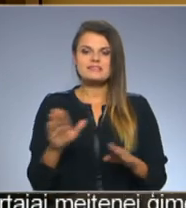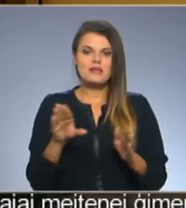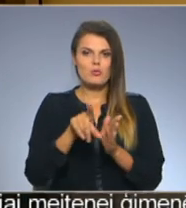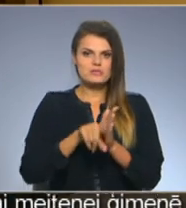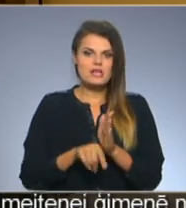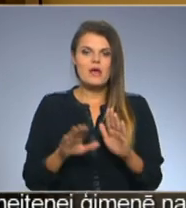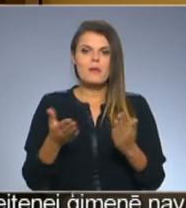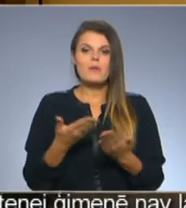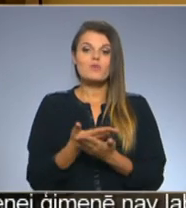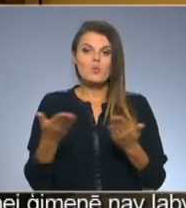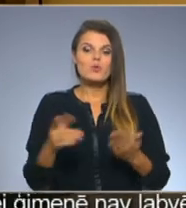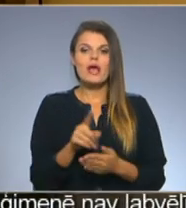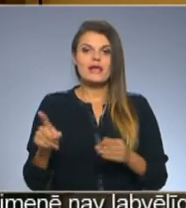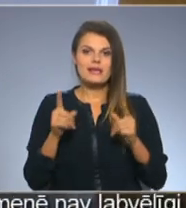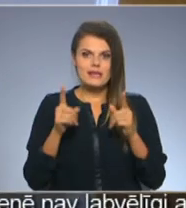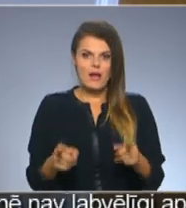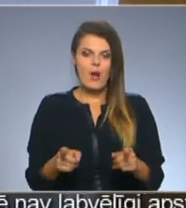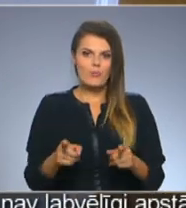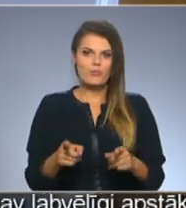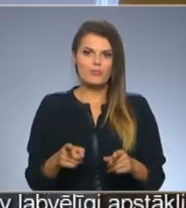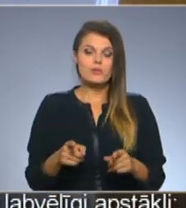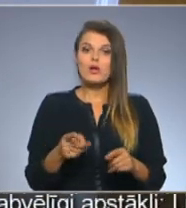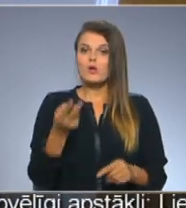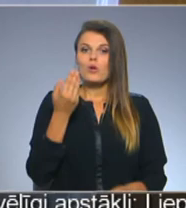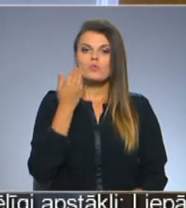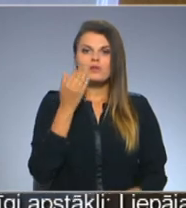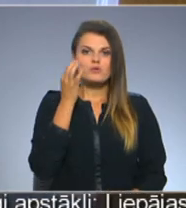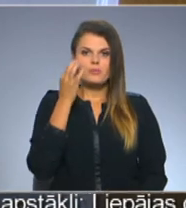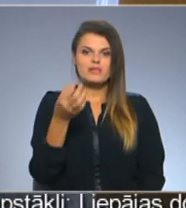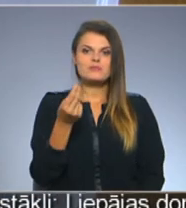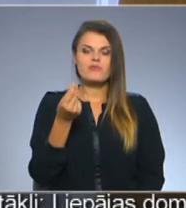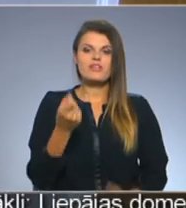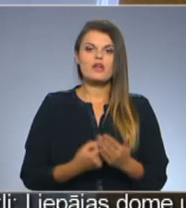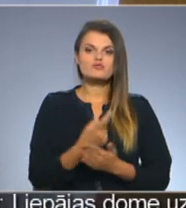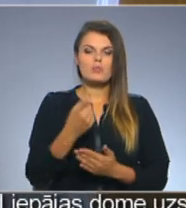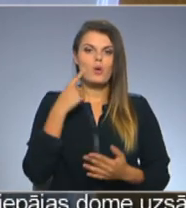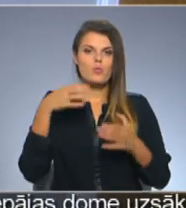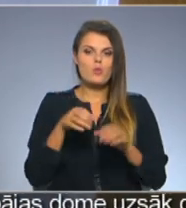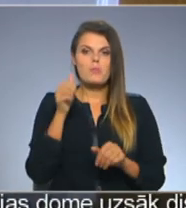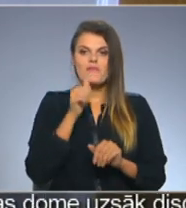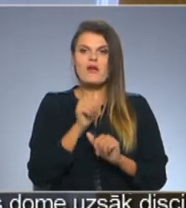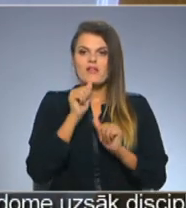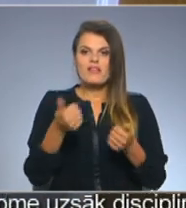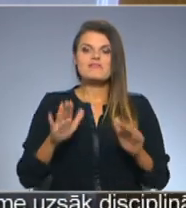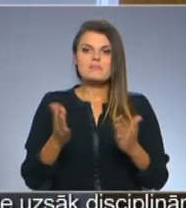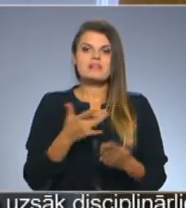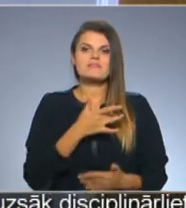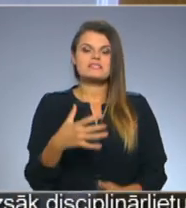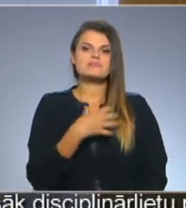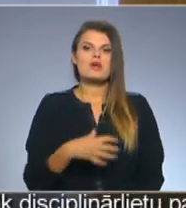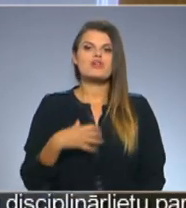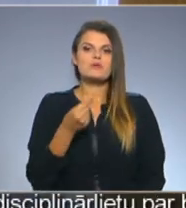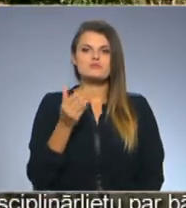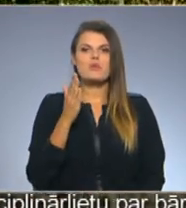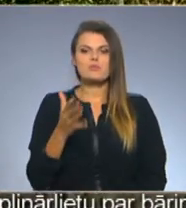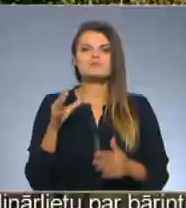lēta, bet kurai ir jābūt. Nosaukt precīzus finanšu avots doma vēl nevar, bet visticamāk nepieciešamā